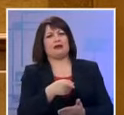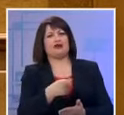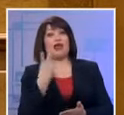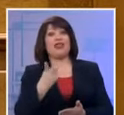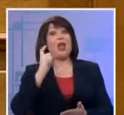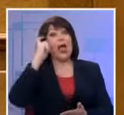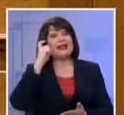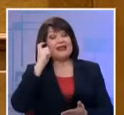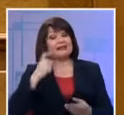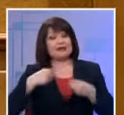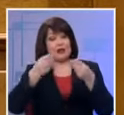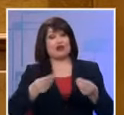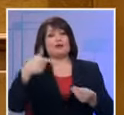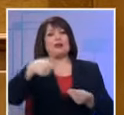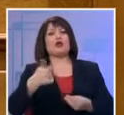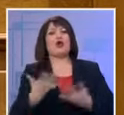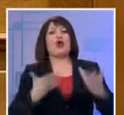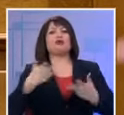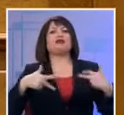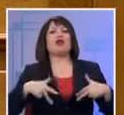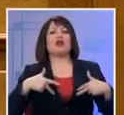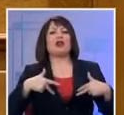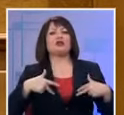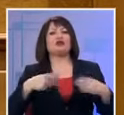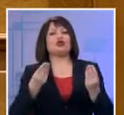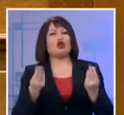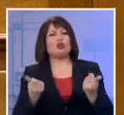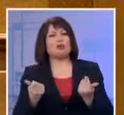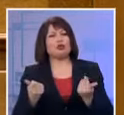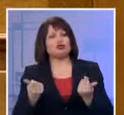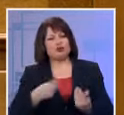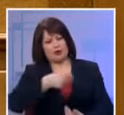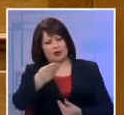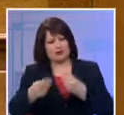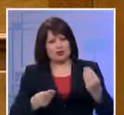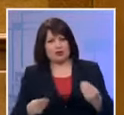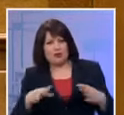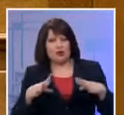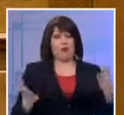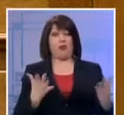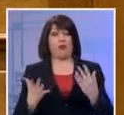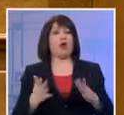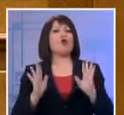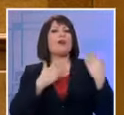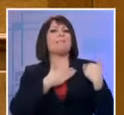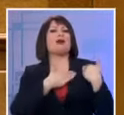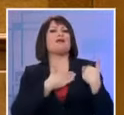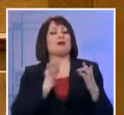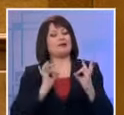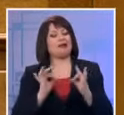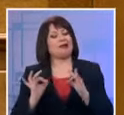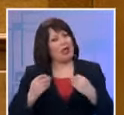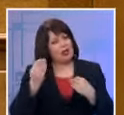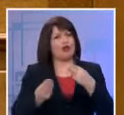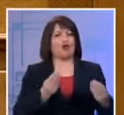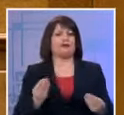εκθέσεις που δόθηκαν στο Γενικό Λογιστήριο του Κράτους μεθοδικά, χωρίς τυμπανοκρουσίες, υπεύθυνα, για ένα